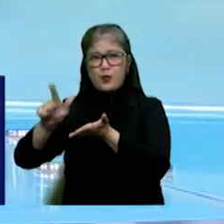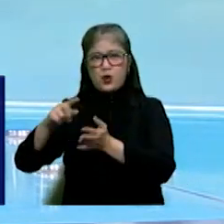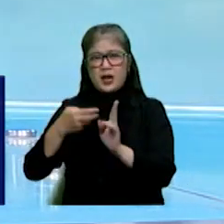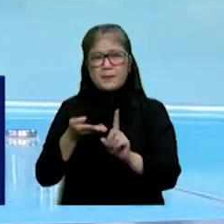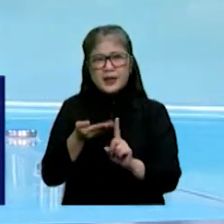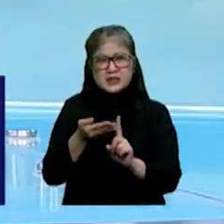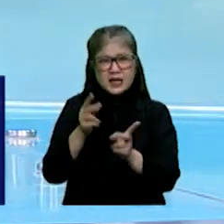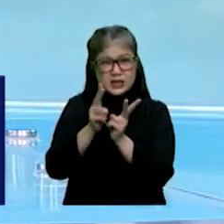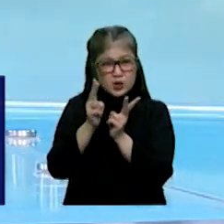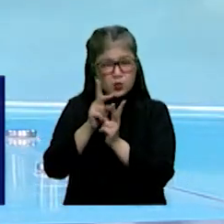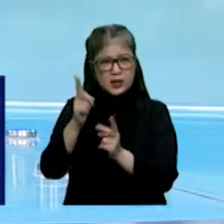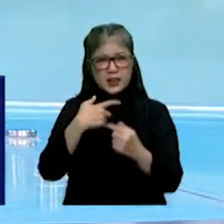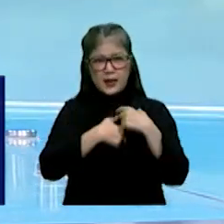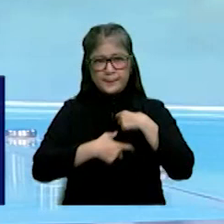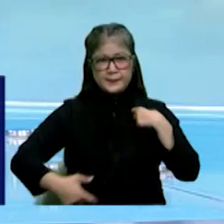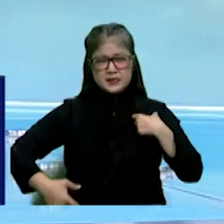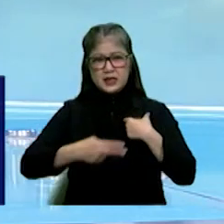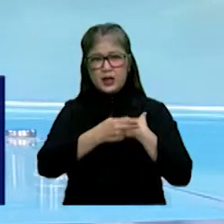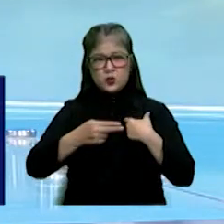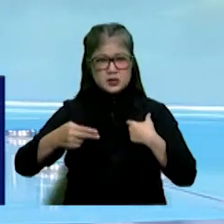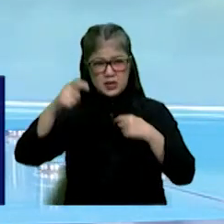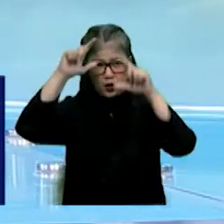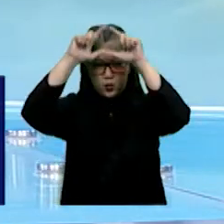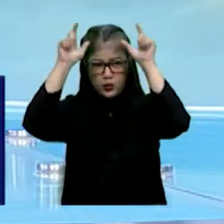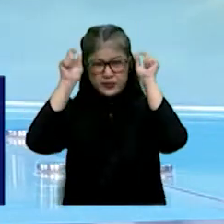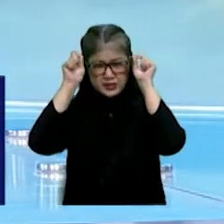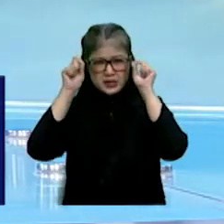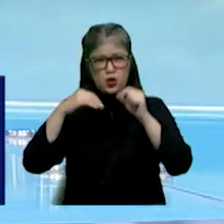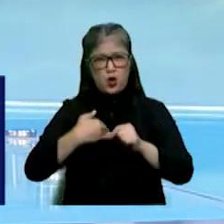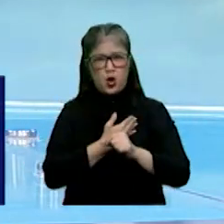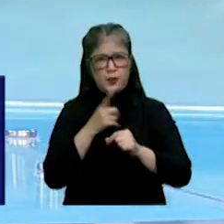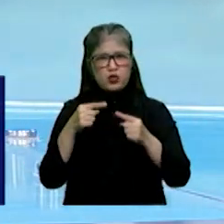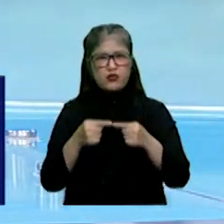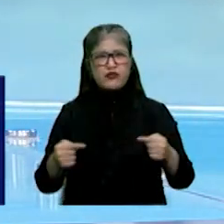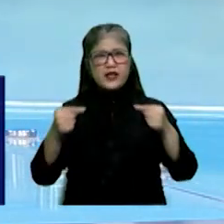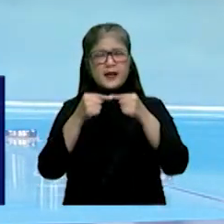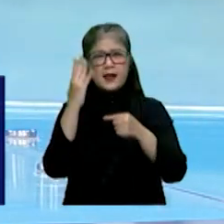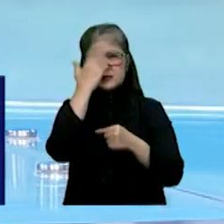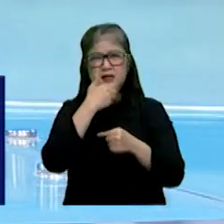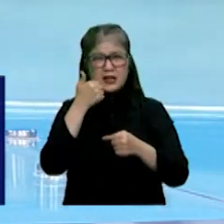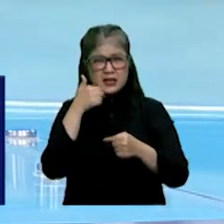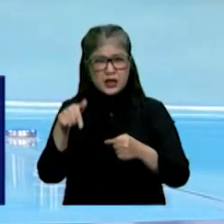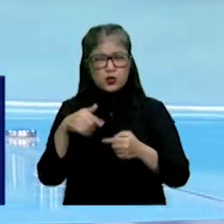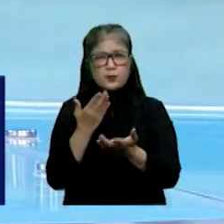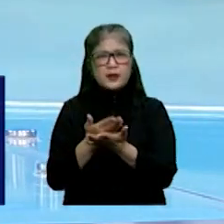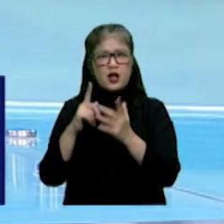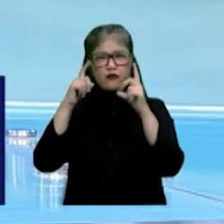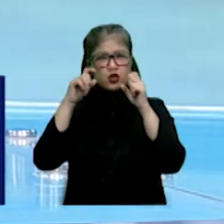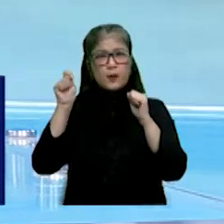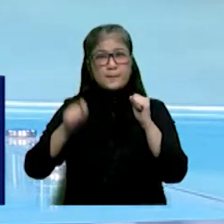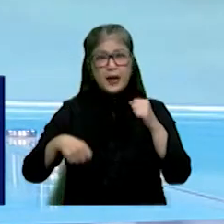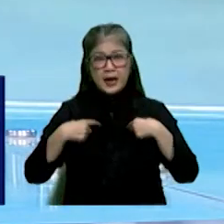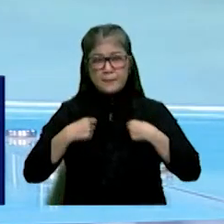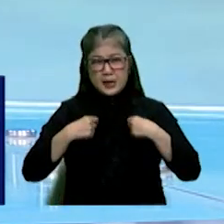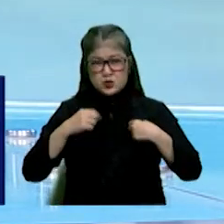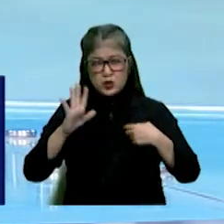sejumlah finalis Miss Universe Indonesia. Korban yang merupakan finalis ajang kecantikan diminta melakukan foto tanpa busana saat body